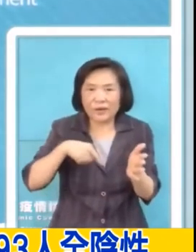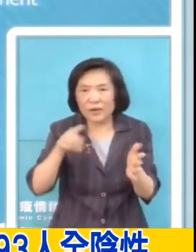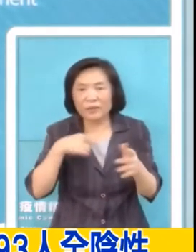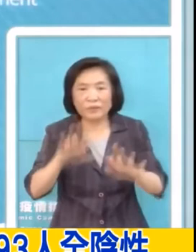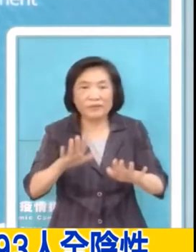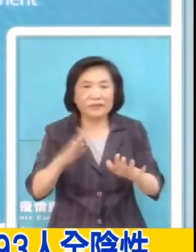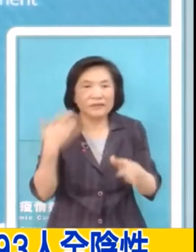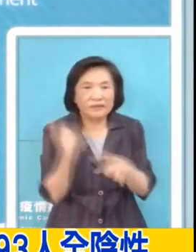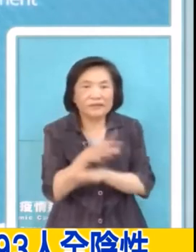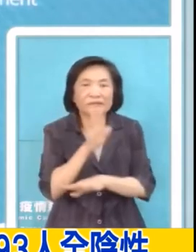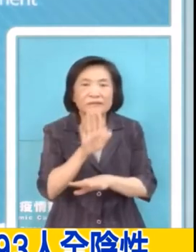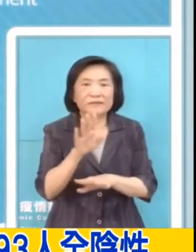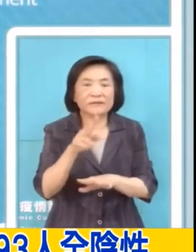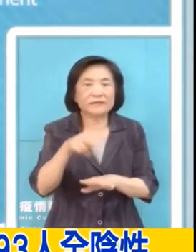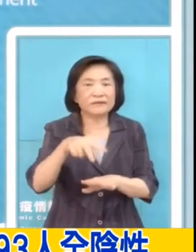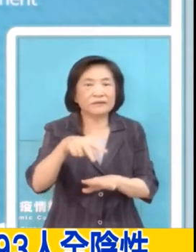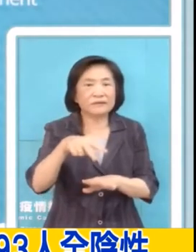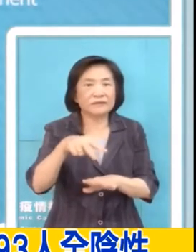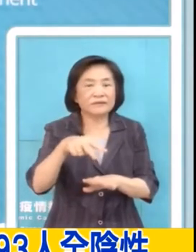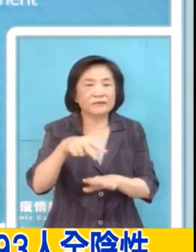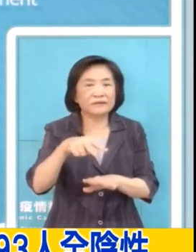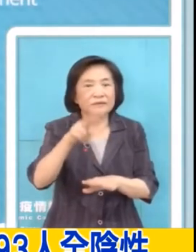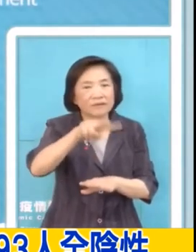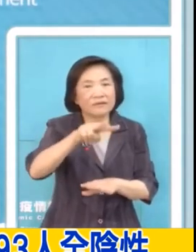天已经有